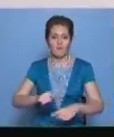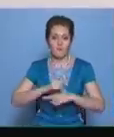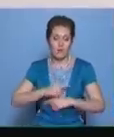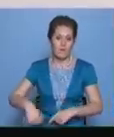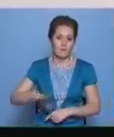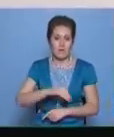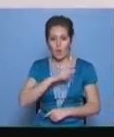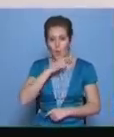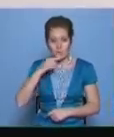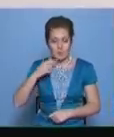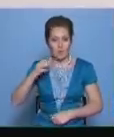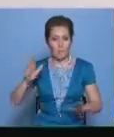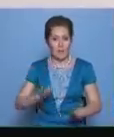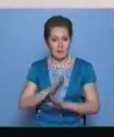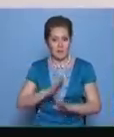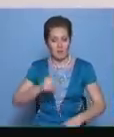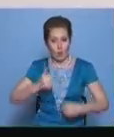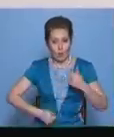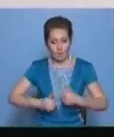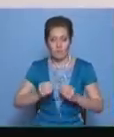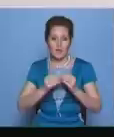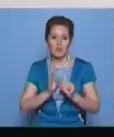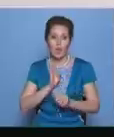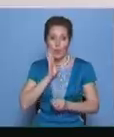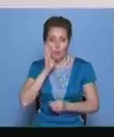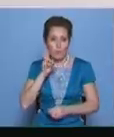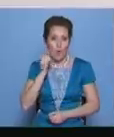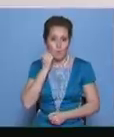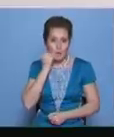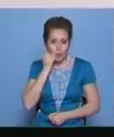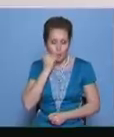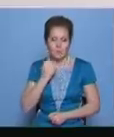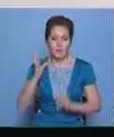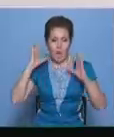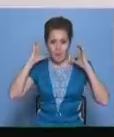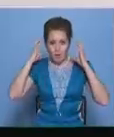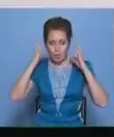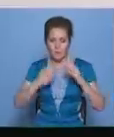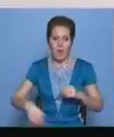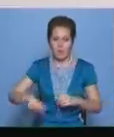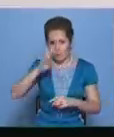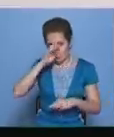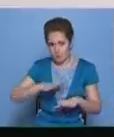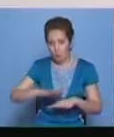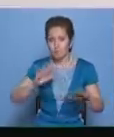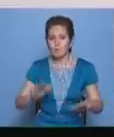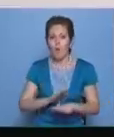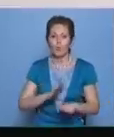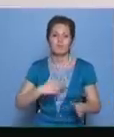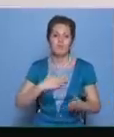конкурса «Новогодние хиты». Сегодня в 10 утра по московскому времени на радиостанции на всю страну в прямом эфире споют свою